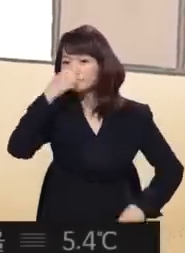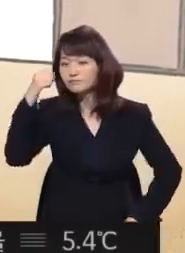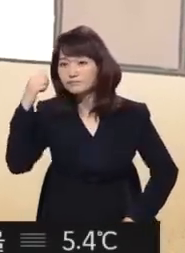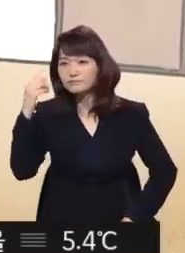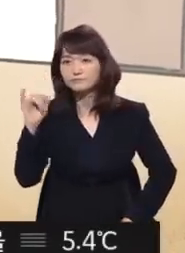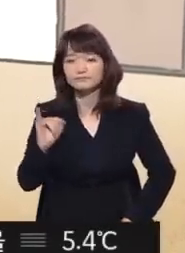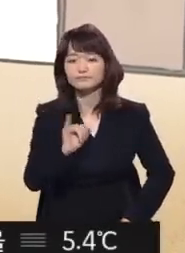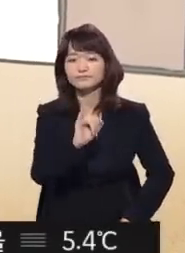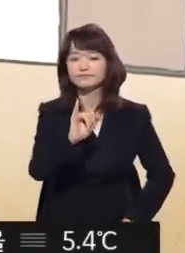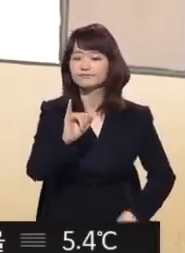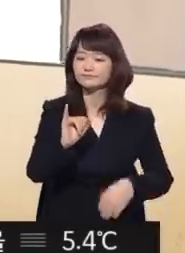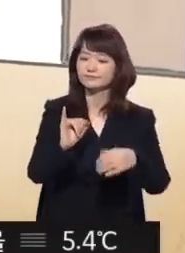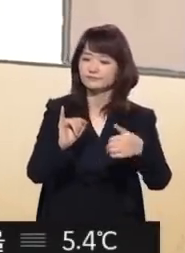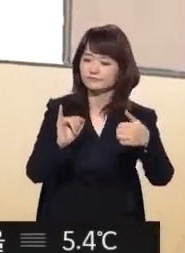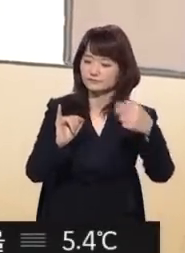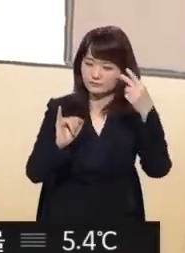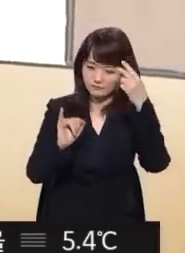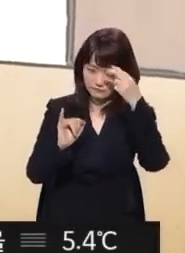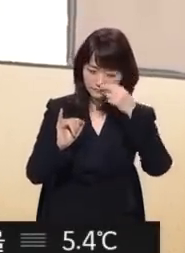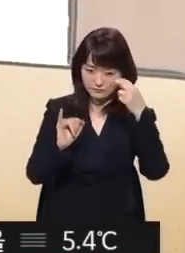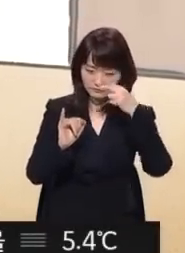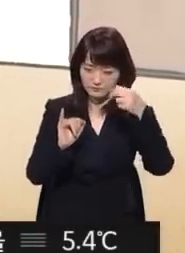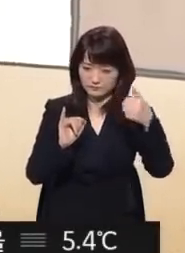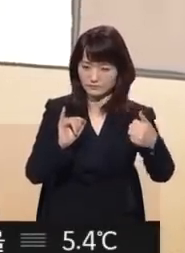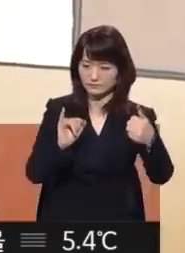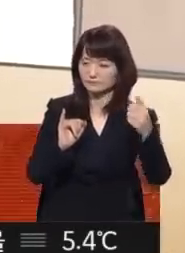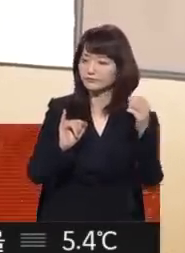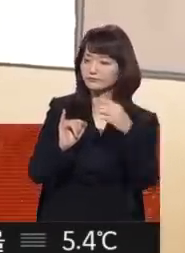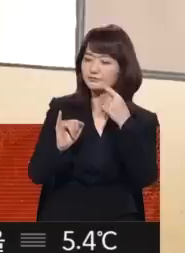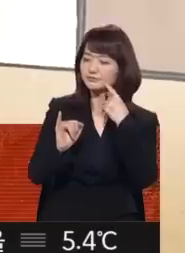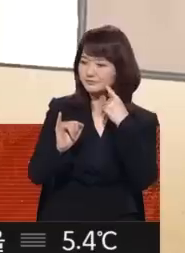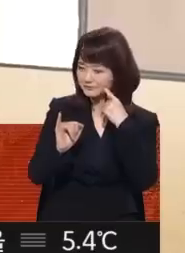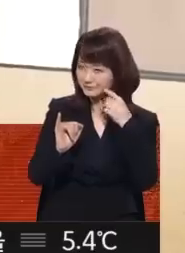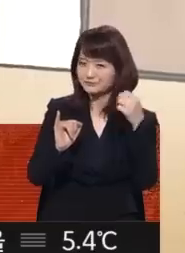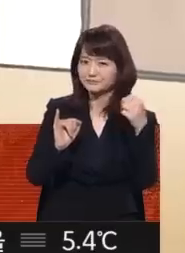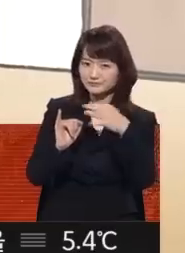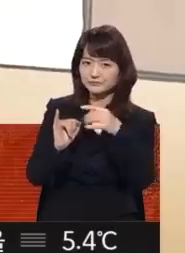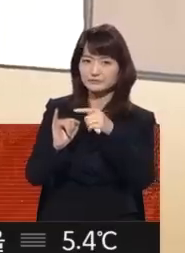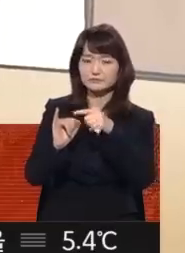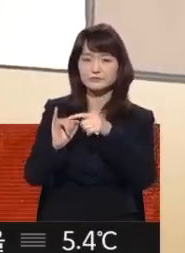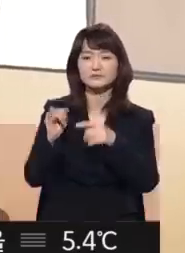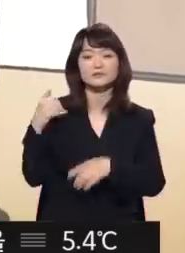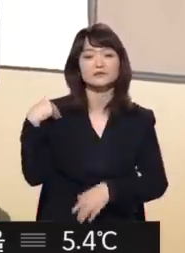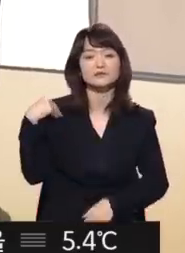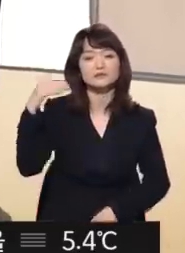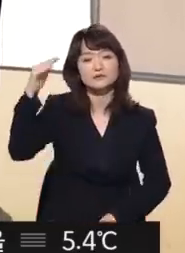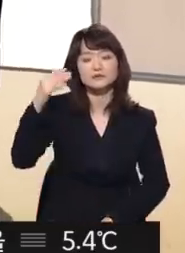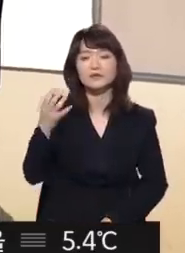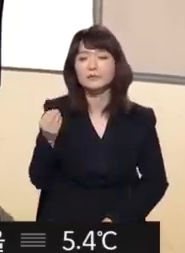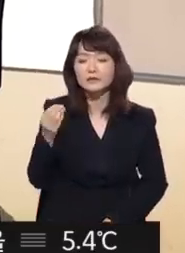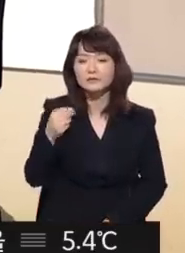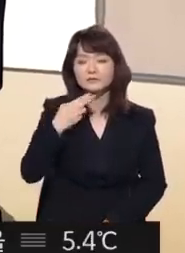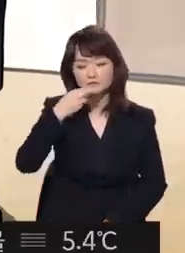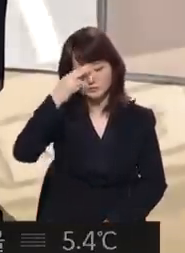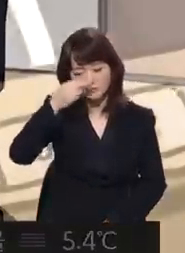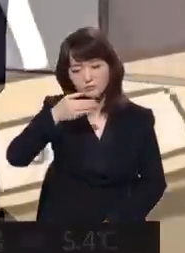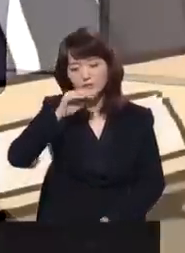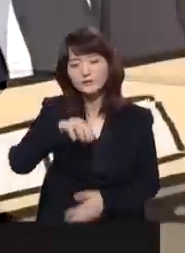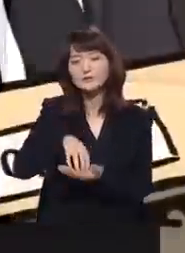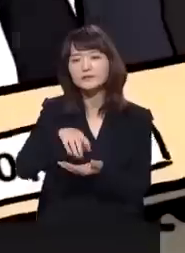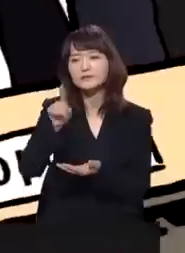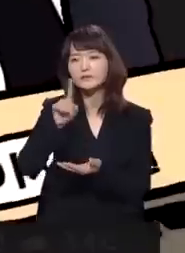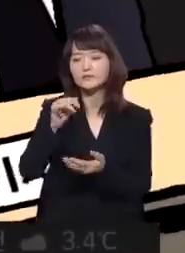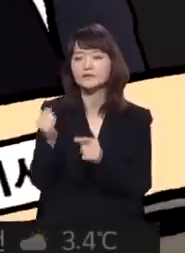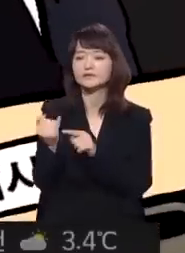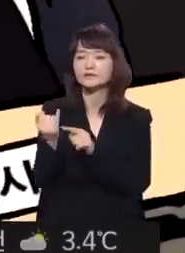이쁘시고만 이런 얘기를 했다는 겁니다 그 뒤로도 이어진 질문들을 보면요 키가 몇이냐 주량은 어느 정도 되냐 또 지원자의